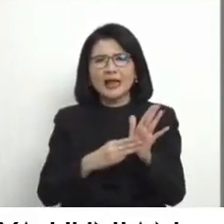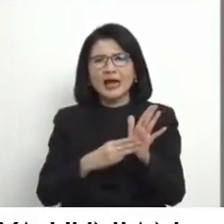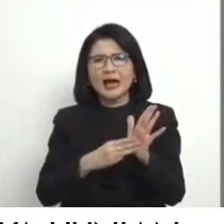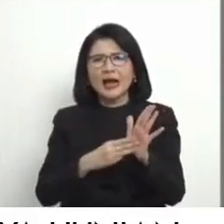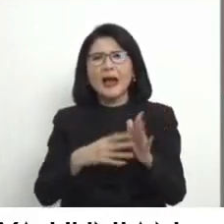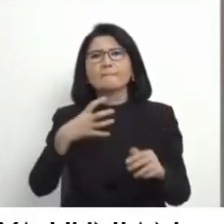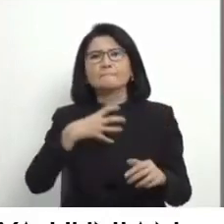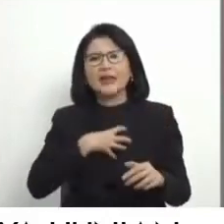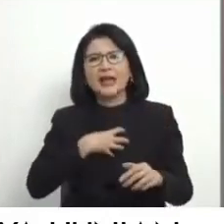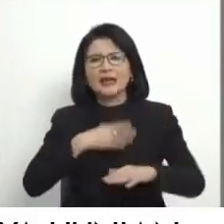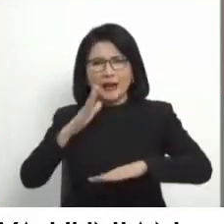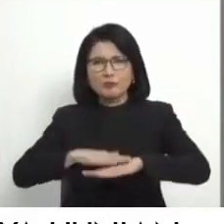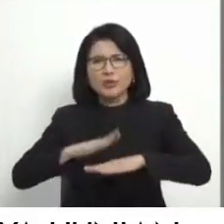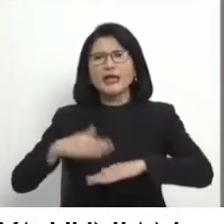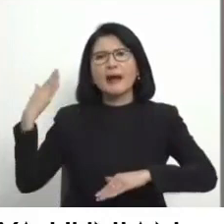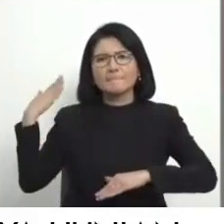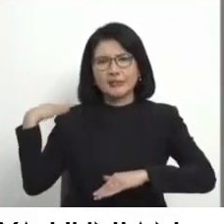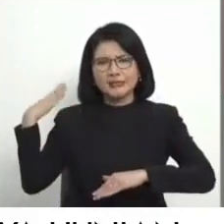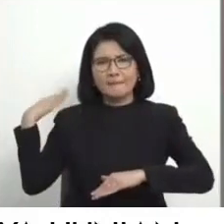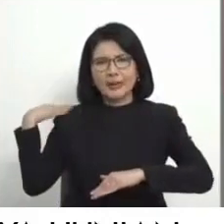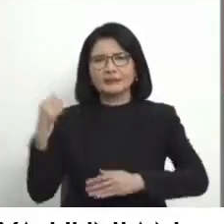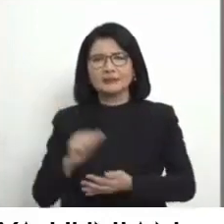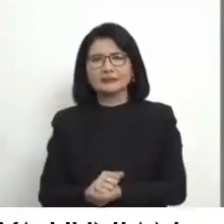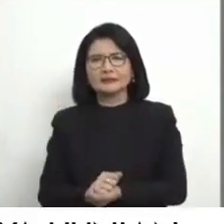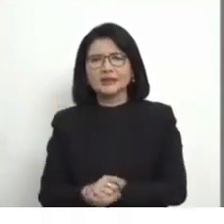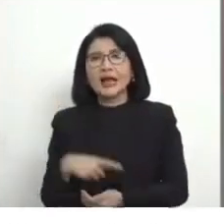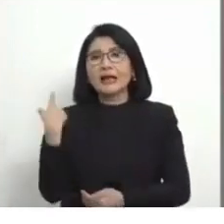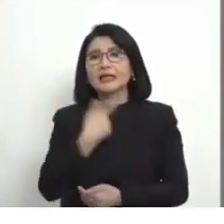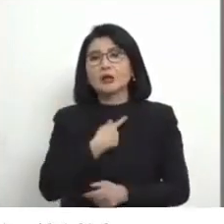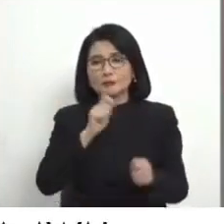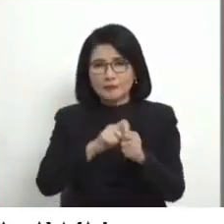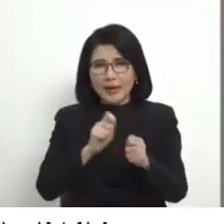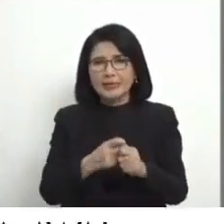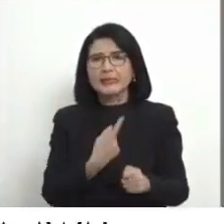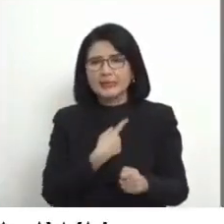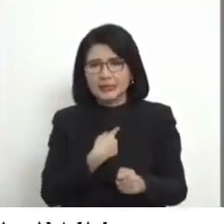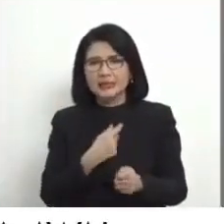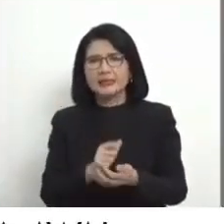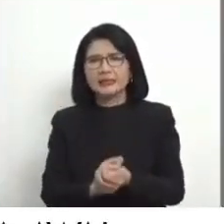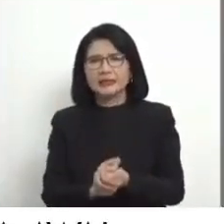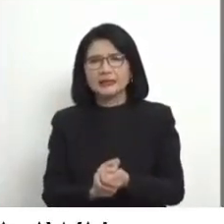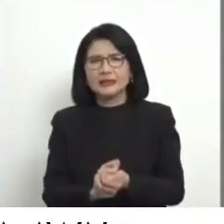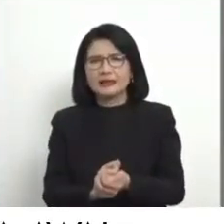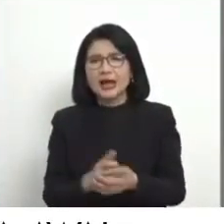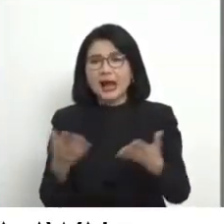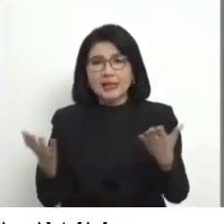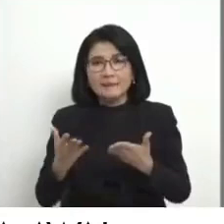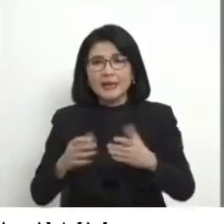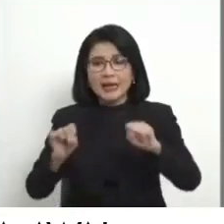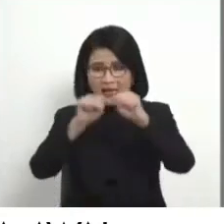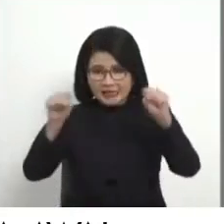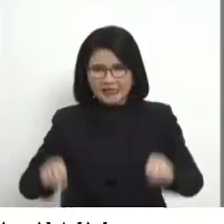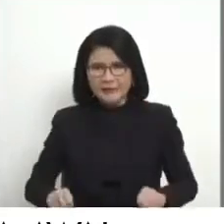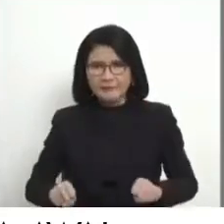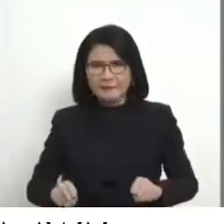budaya banyak pejabat-pejabat kita jadi kita harus koreksi diri kita harus audit dan di mana masalah sistemik